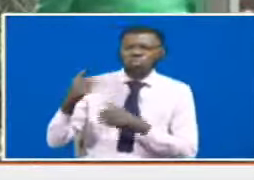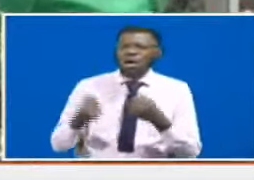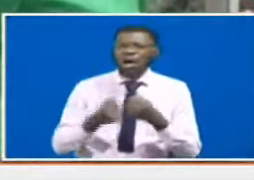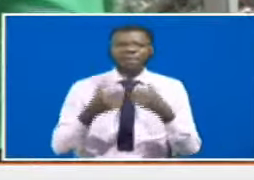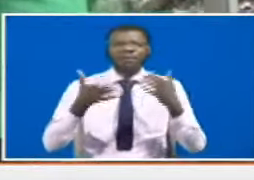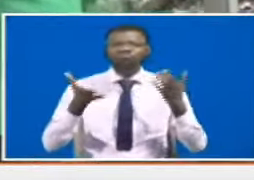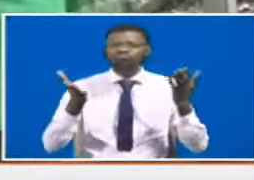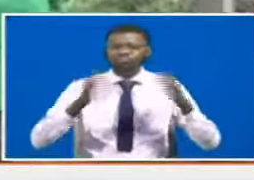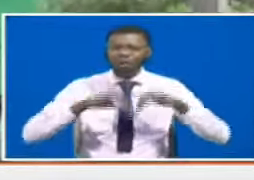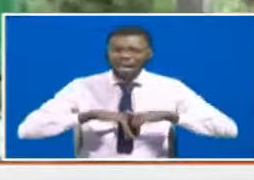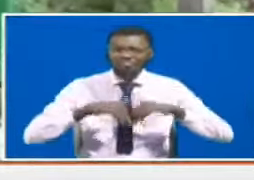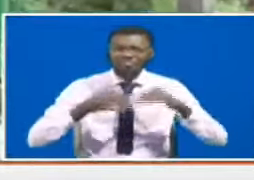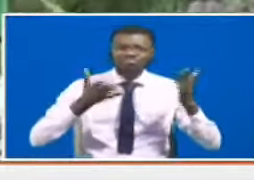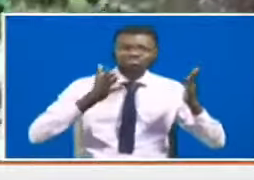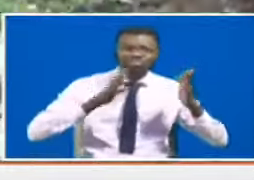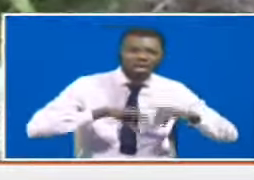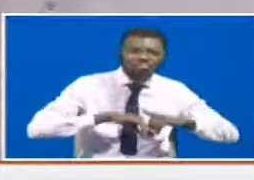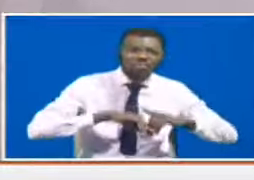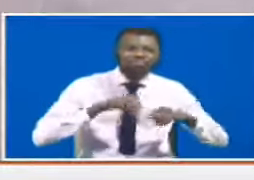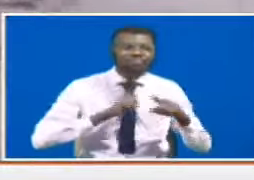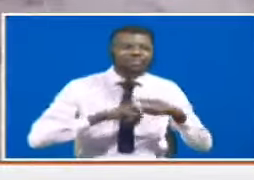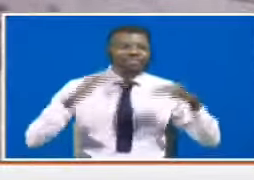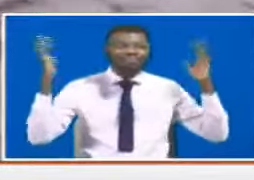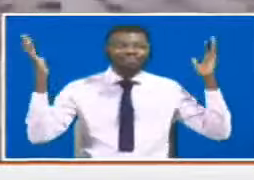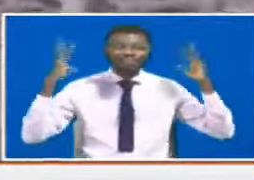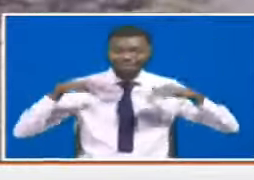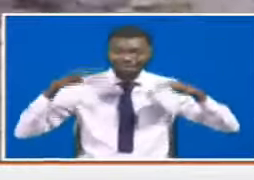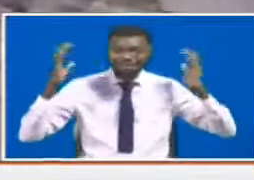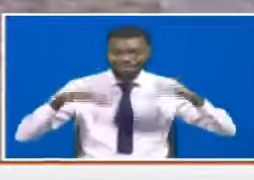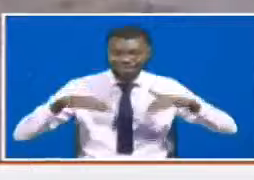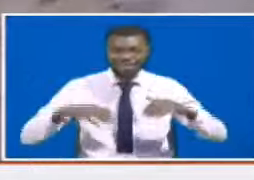maporomoko kila kunaposhuhudiwa mvua kama hizi.